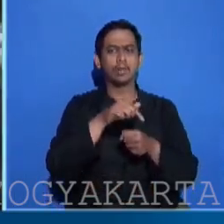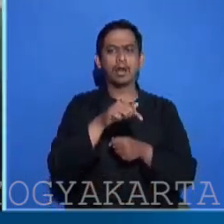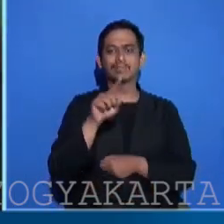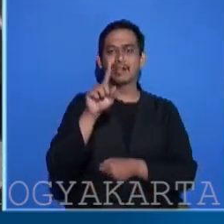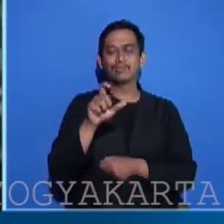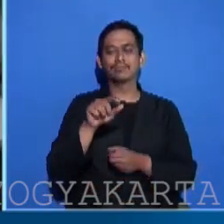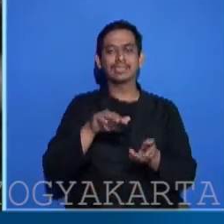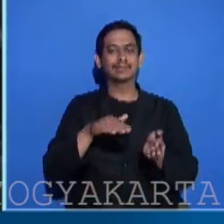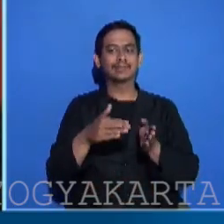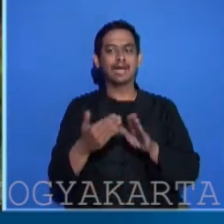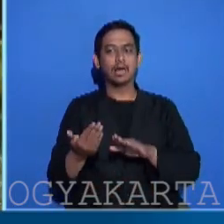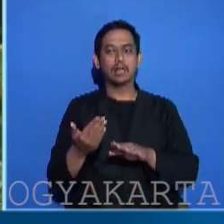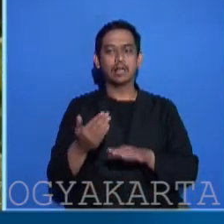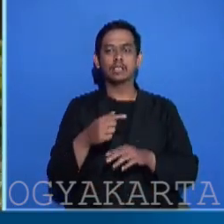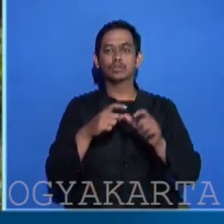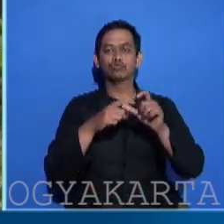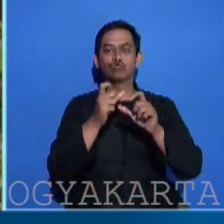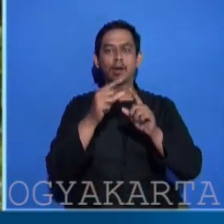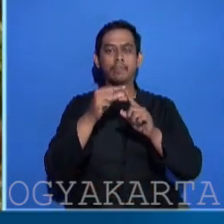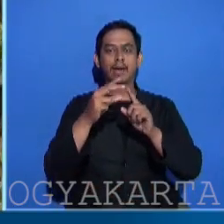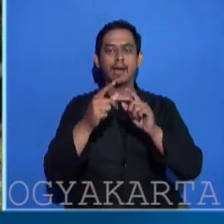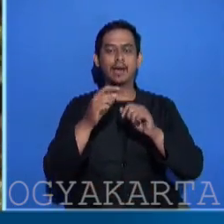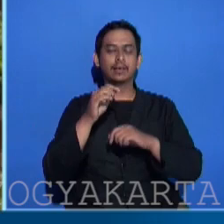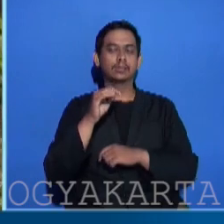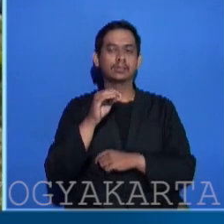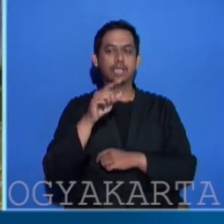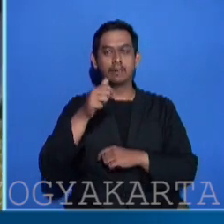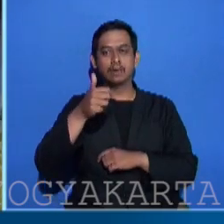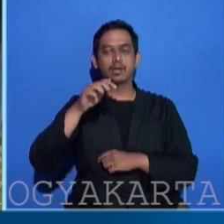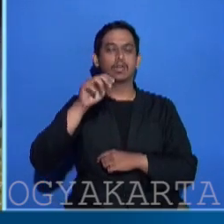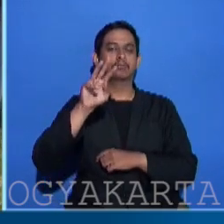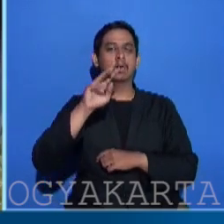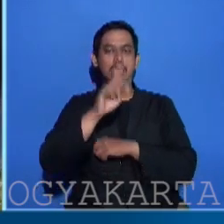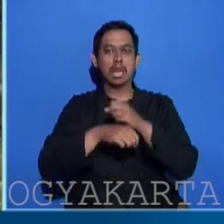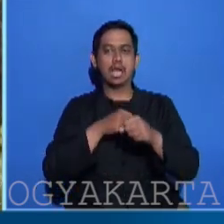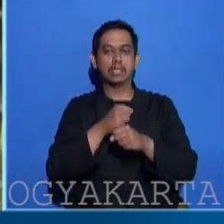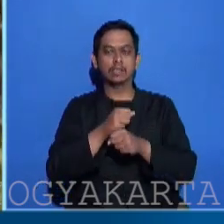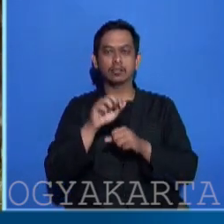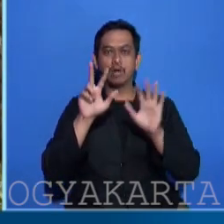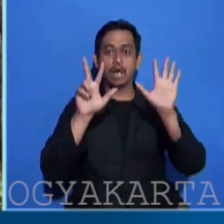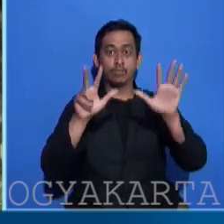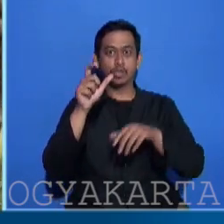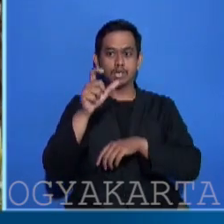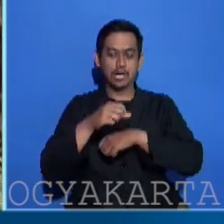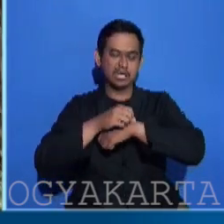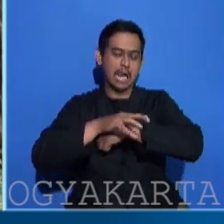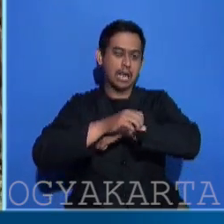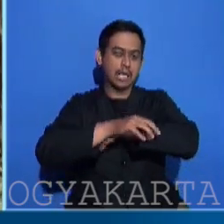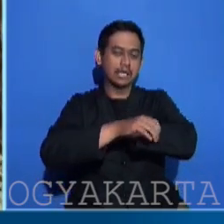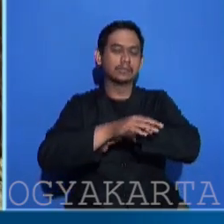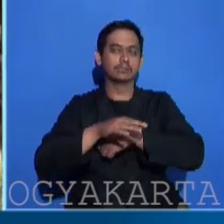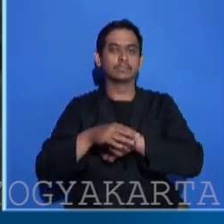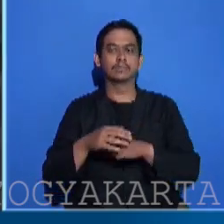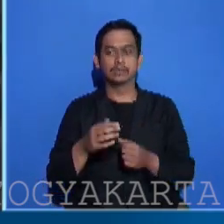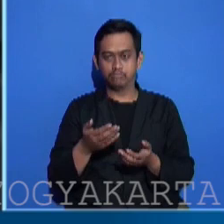tewas atas nama Supriyono Bagio, 63 tahun, sedangkan 8 warga lainnya mengalami luka-luka dan langsung dibawa ke